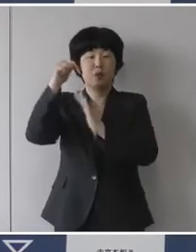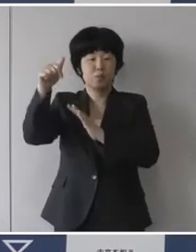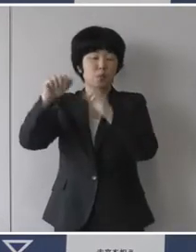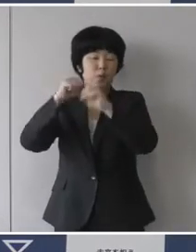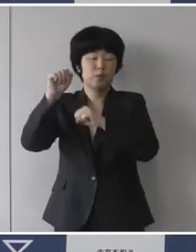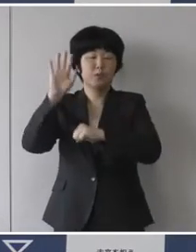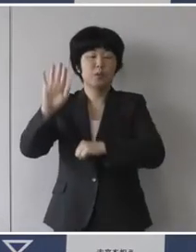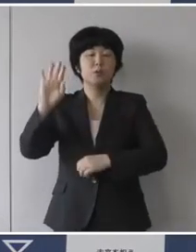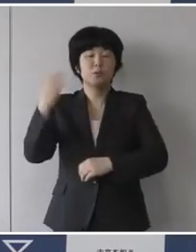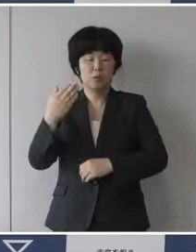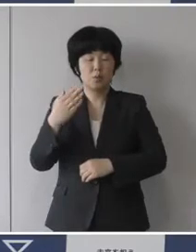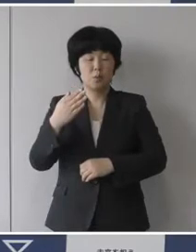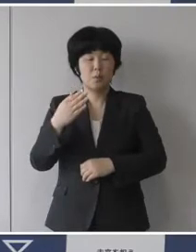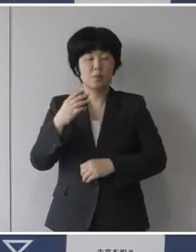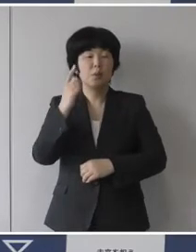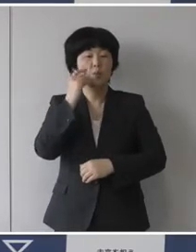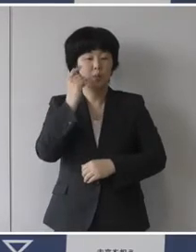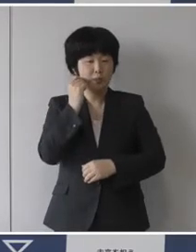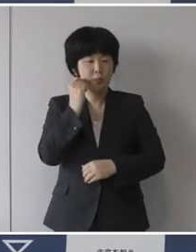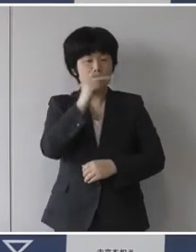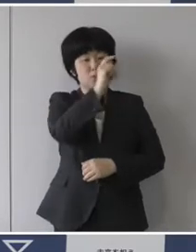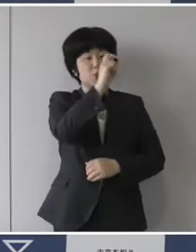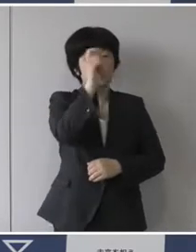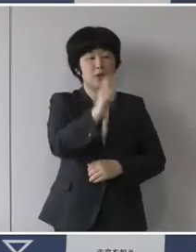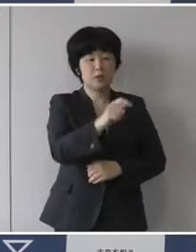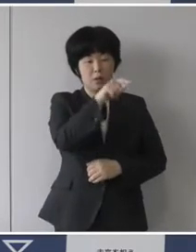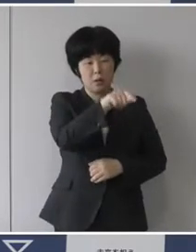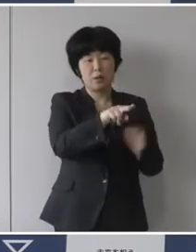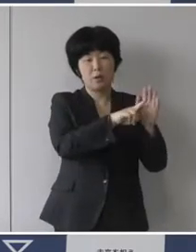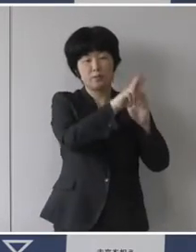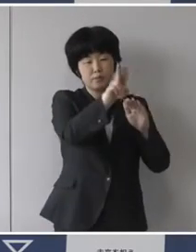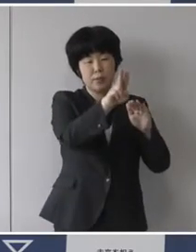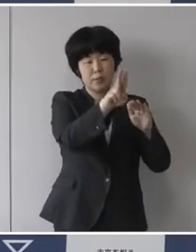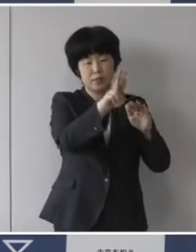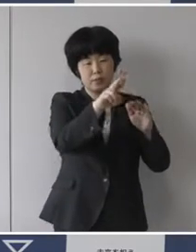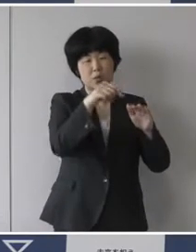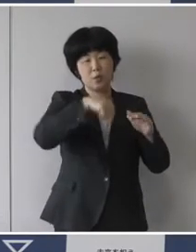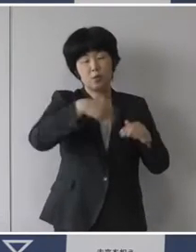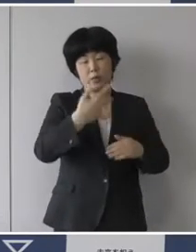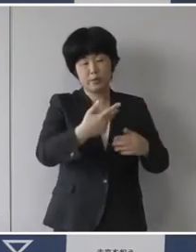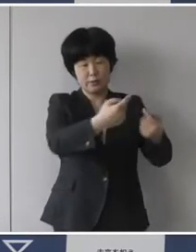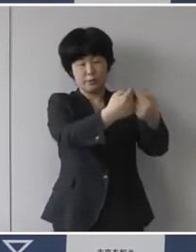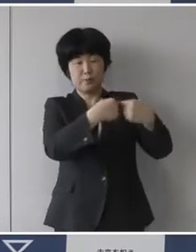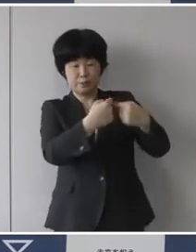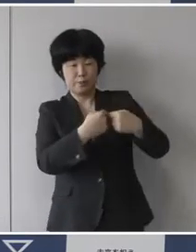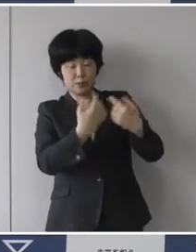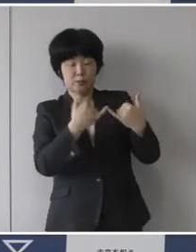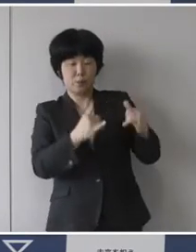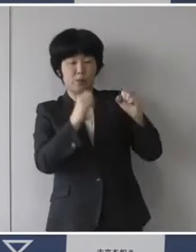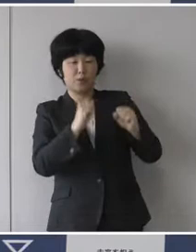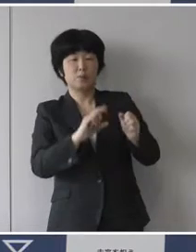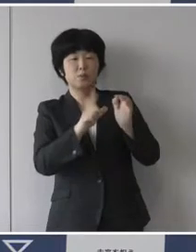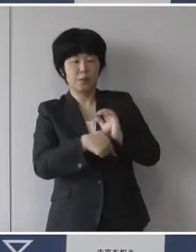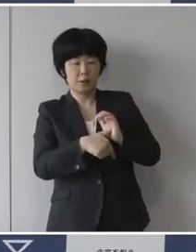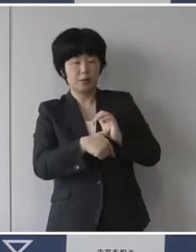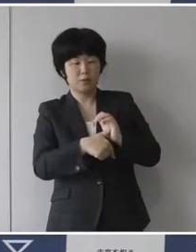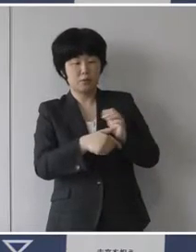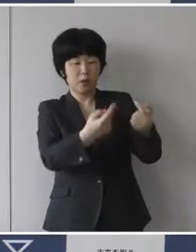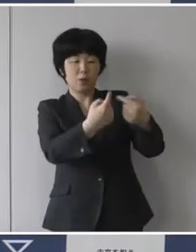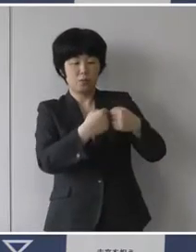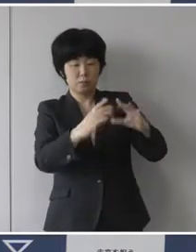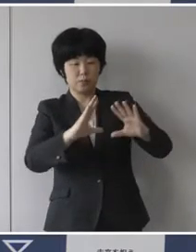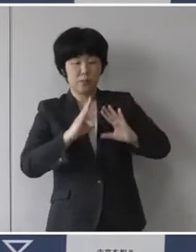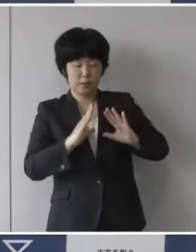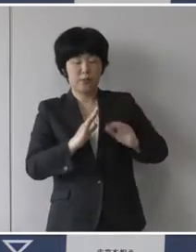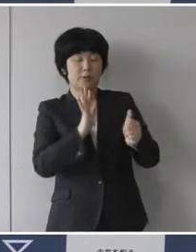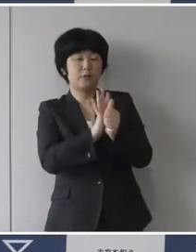本市へ避難をされた方に、対して人道的な見地によりまして受け入れをしていきたいと、今後避